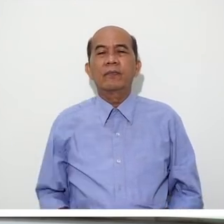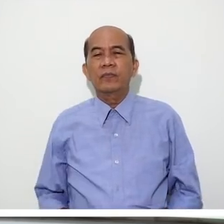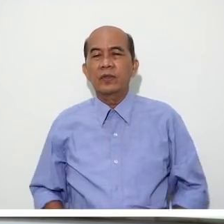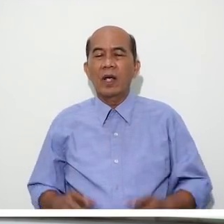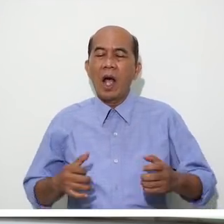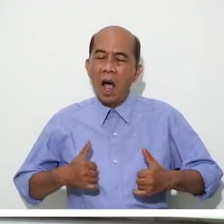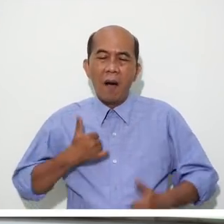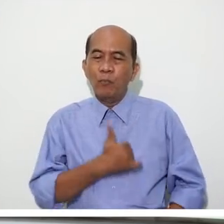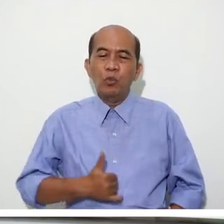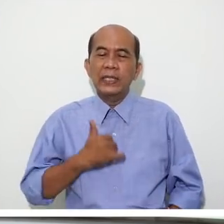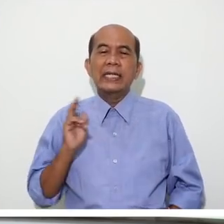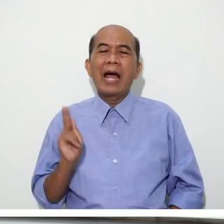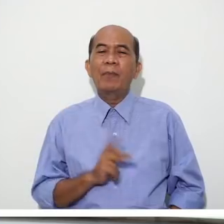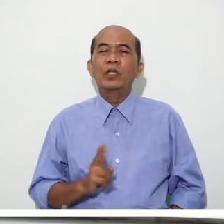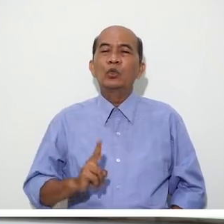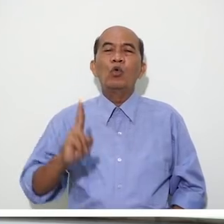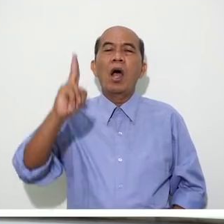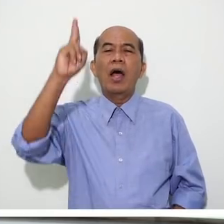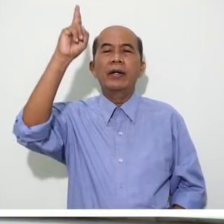Ampuni kami, Tuhan.